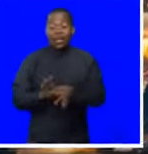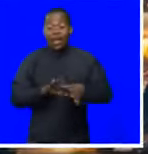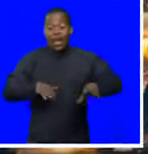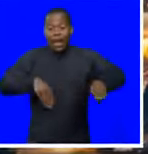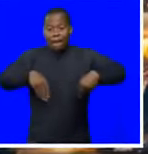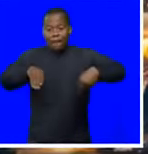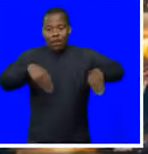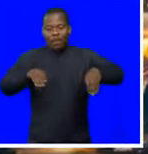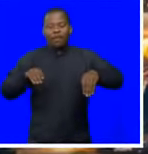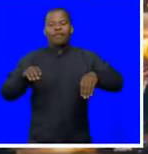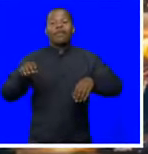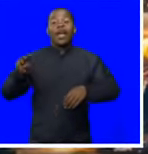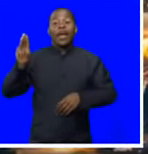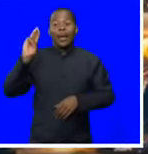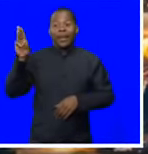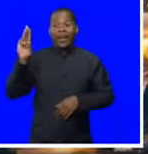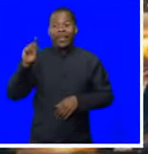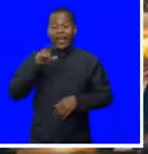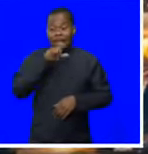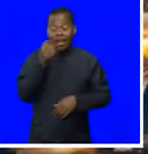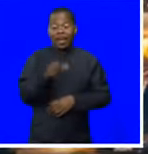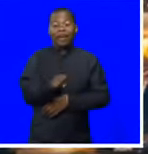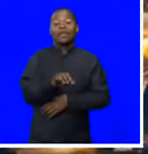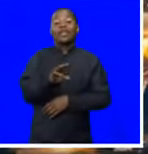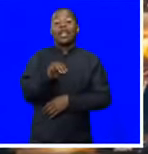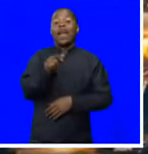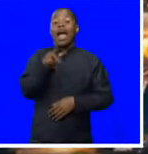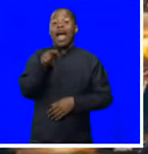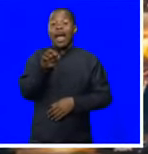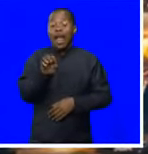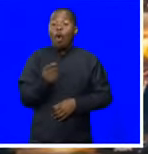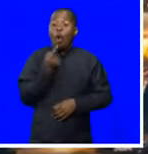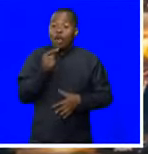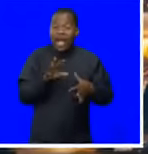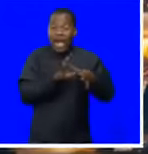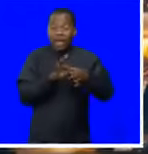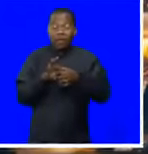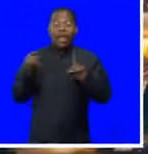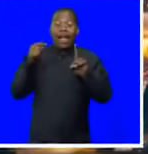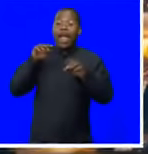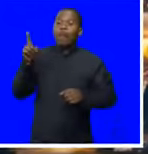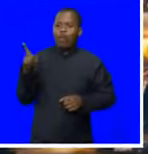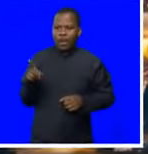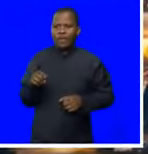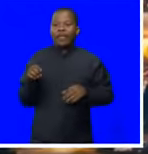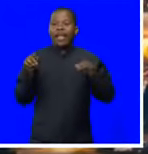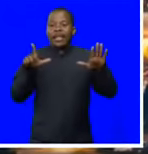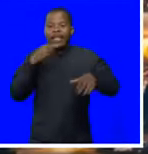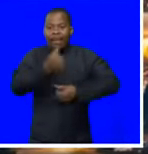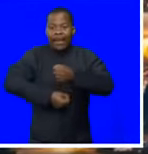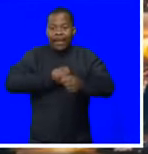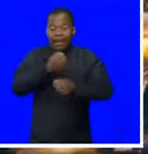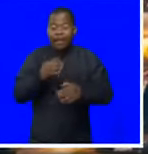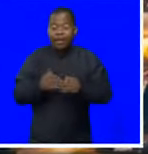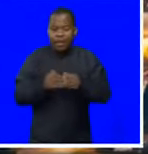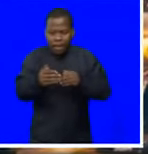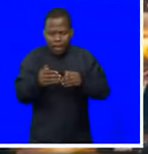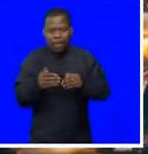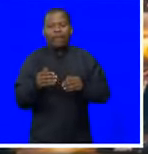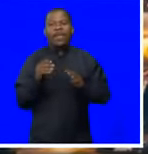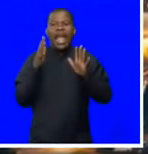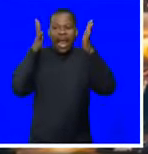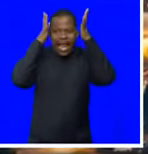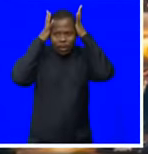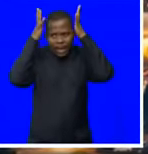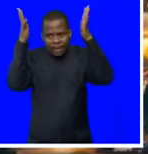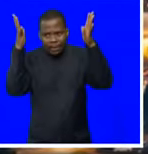nlano le ngamelege umlalo ulpola kuleli Peter Smelane utige bayi nlano batimisele kukutinge mufa kuminyaga le sikombisa live libege